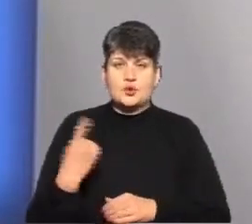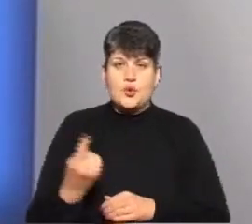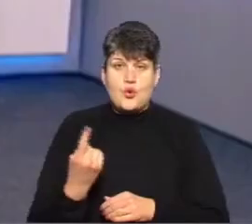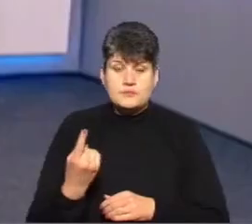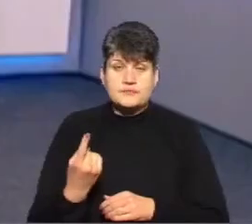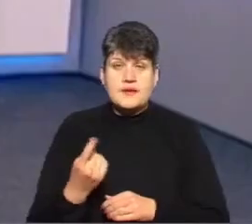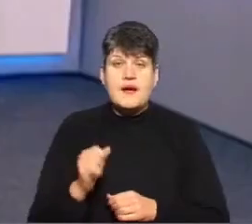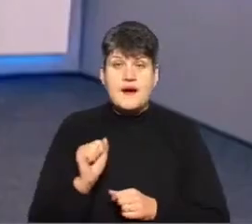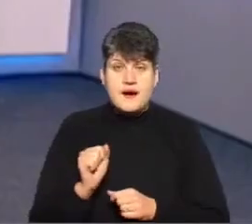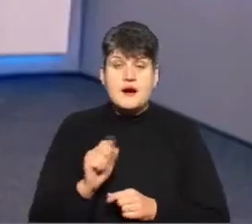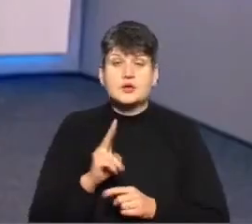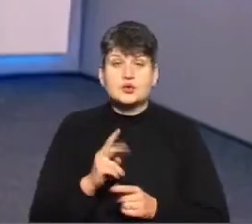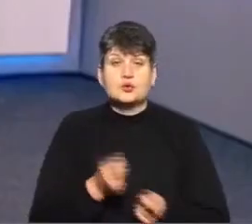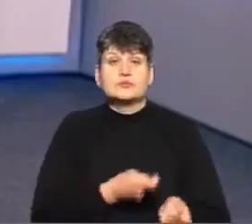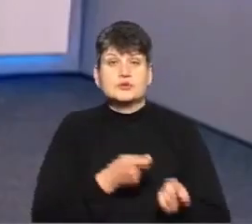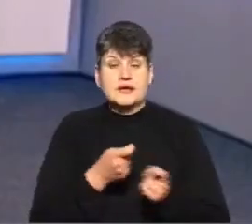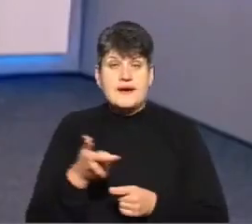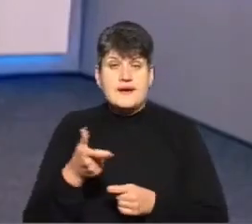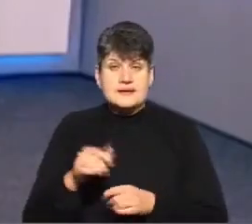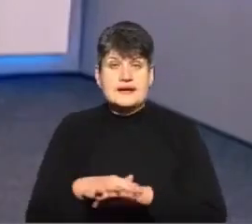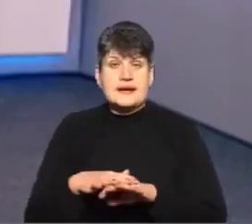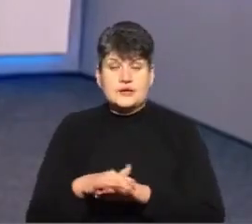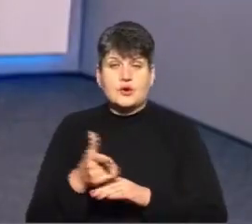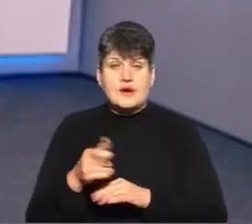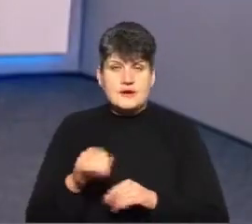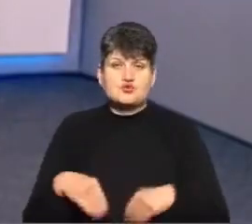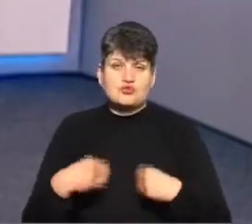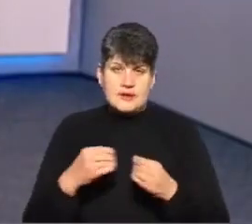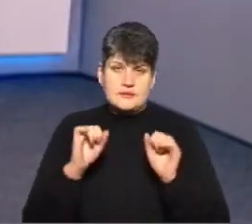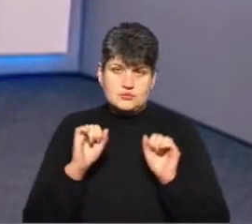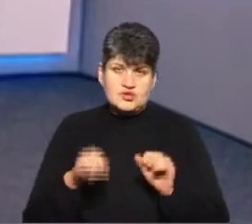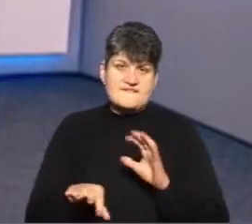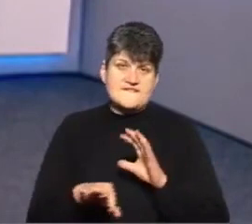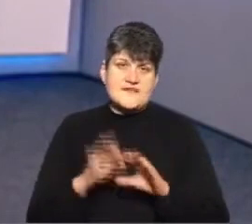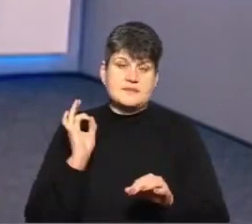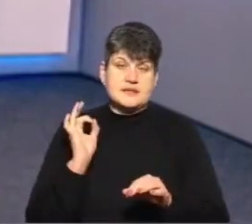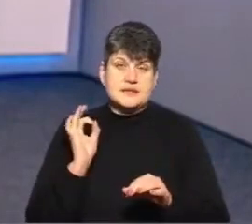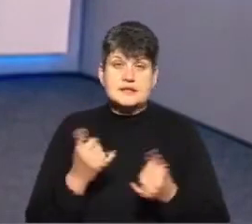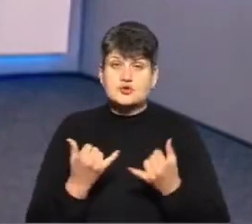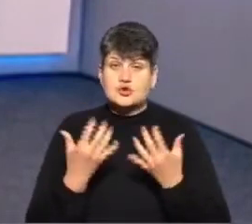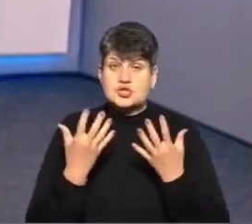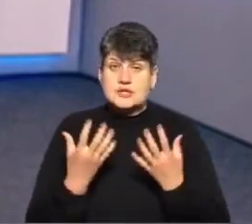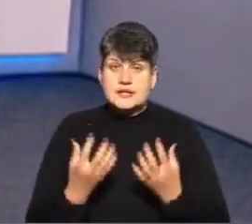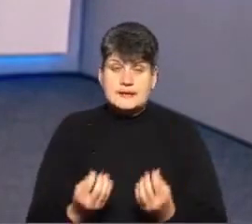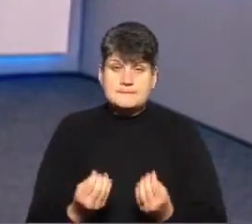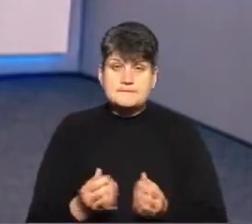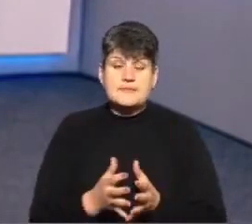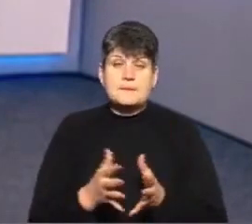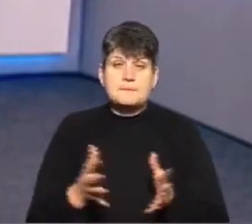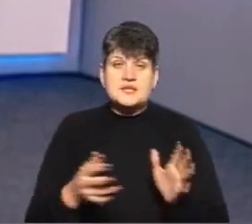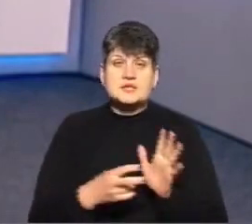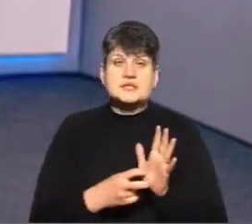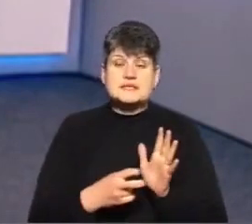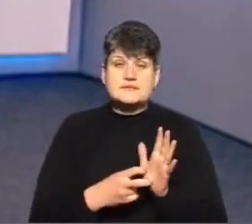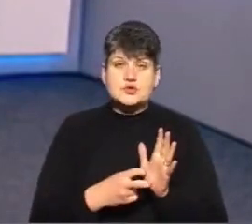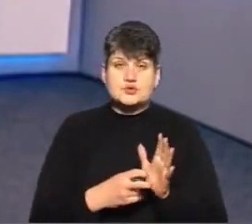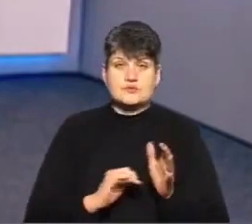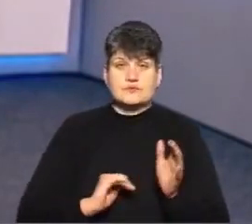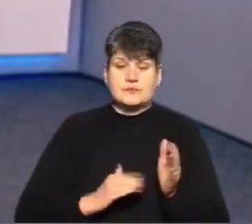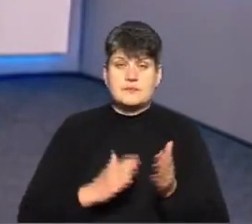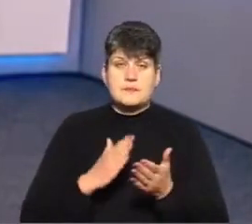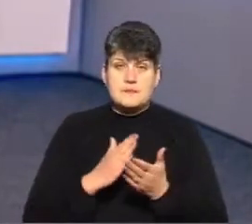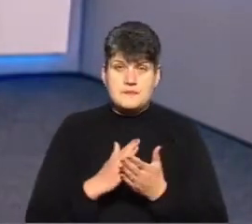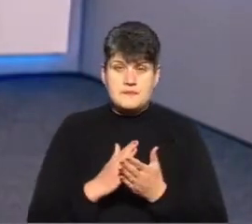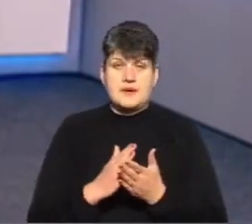газу, ринок газу, дав нам можливість вибрати. На сьогоднішній день більше 700 компаній мають ліцензію на продажу